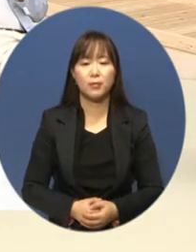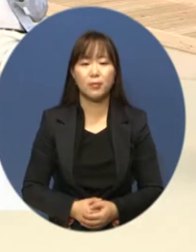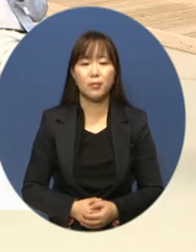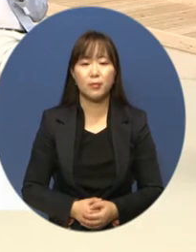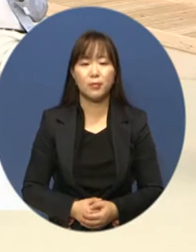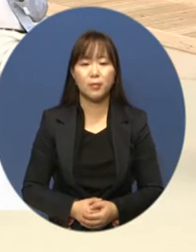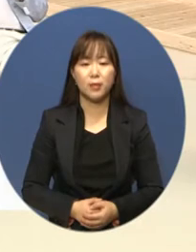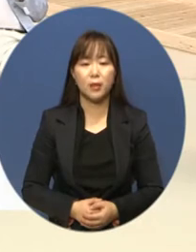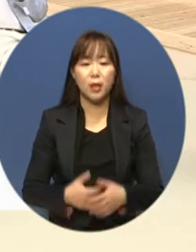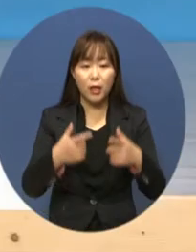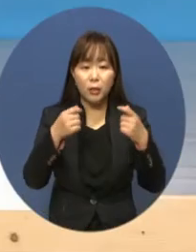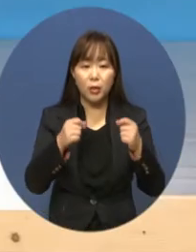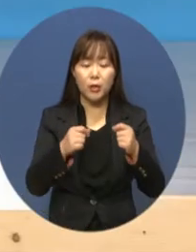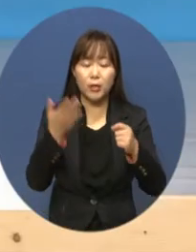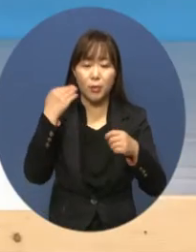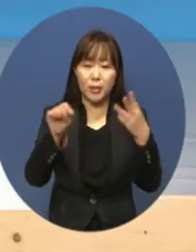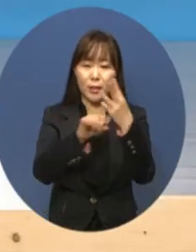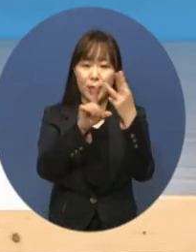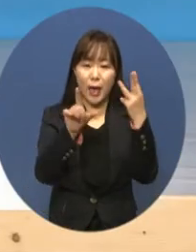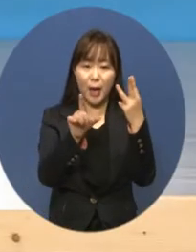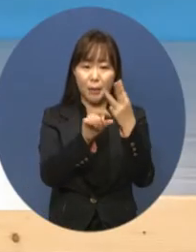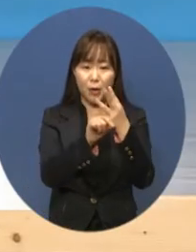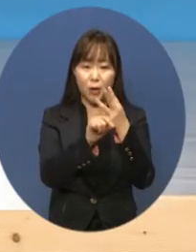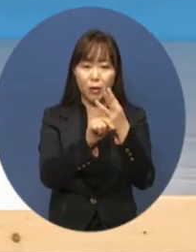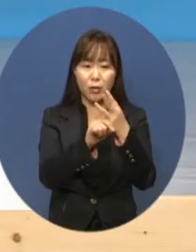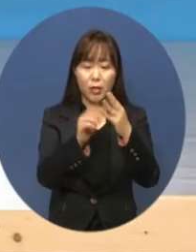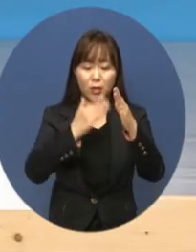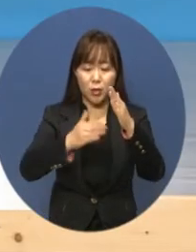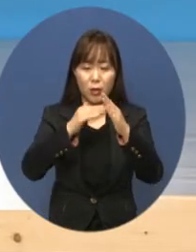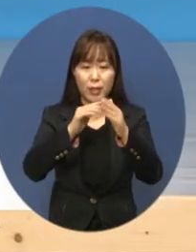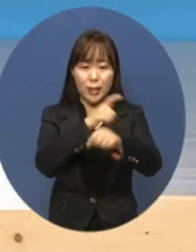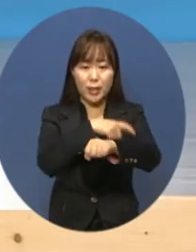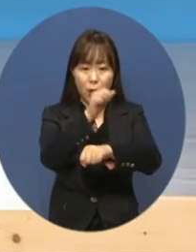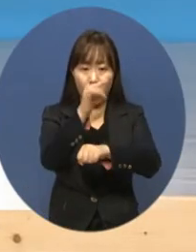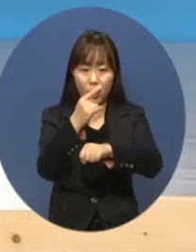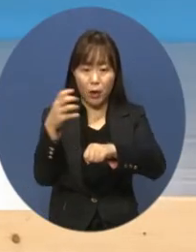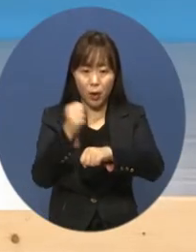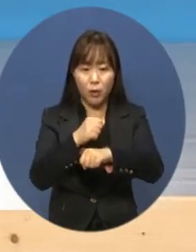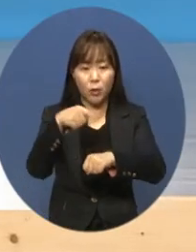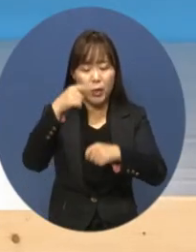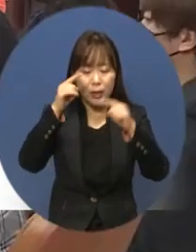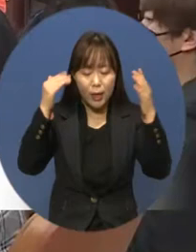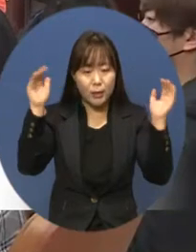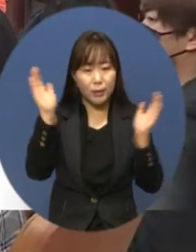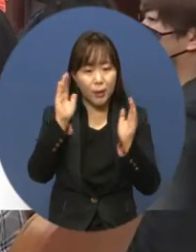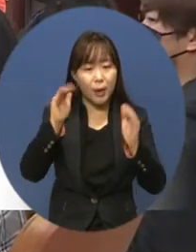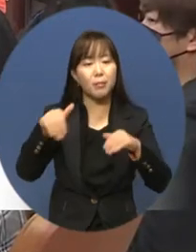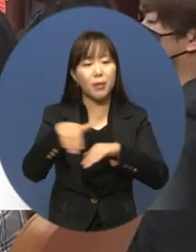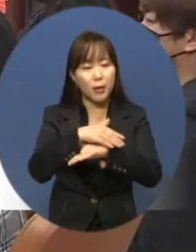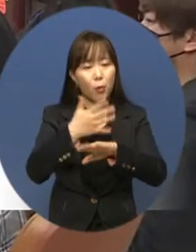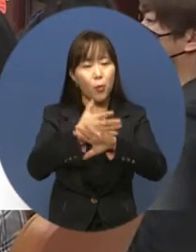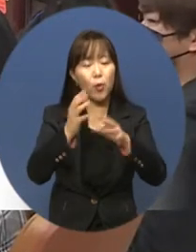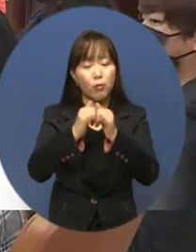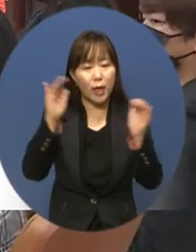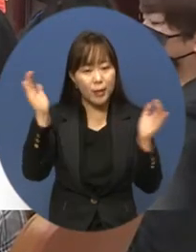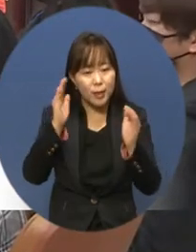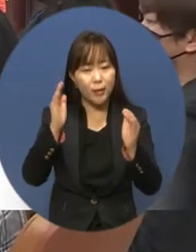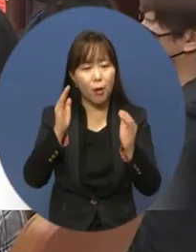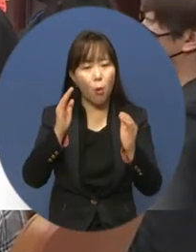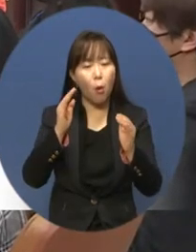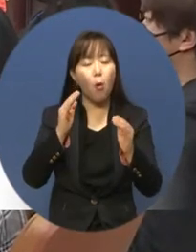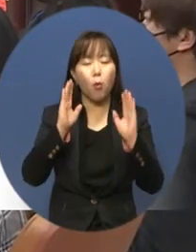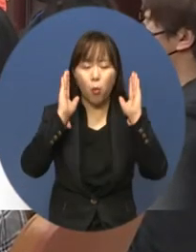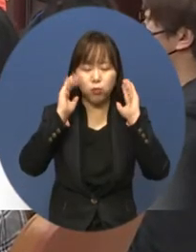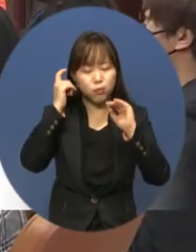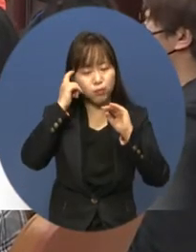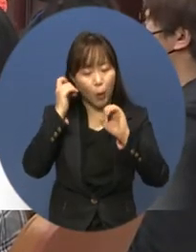순천시 인체 육성 장학회는 지난 3월 정기이사회 개최 해외 관내 대학에 재학 중인 외국인 유학생 들에 학업 의혹을